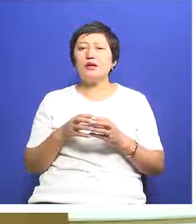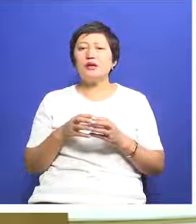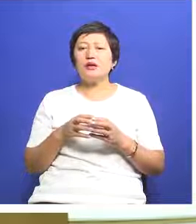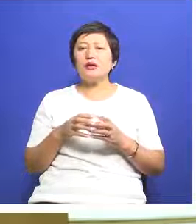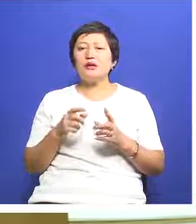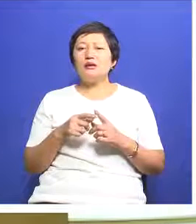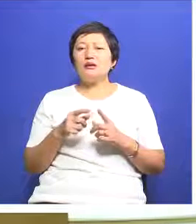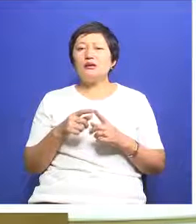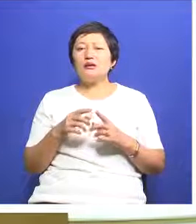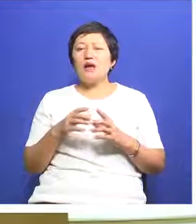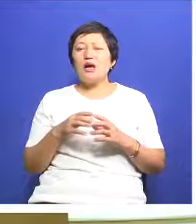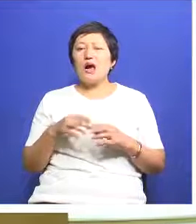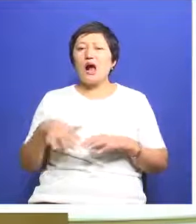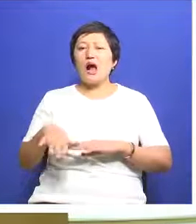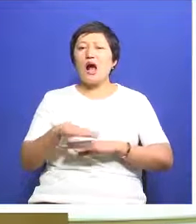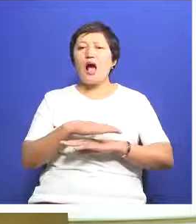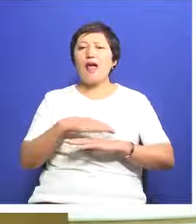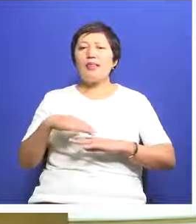Содан кийин мынау